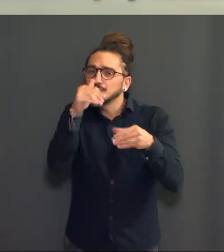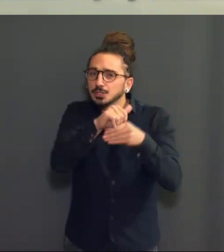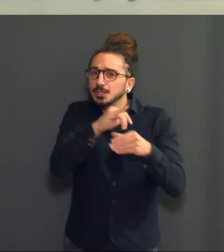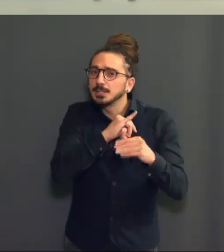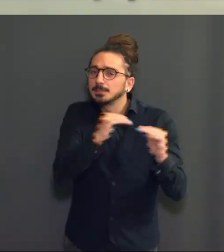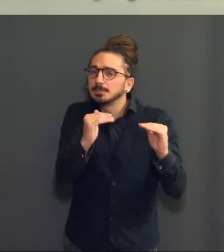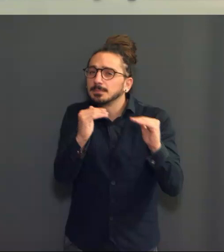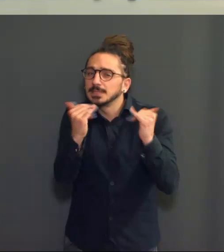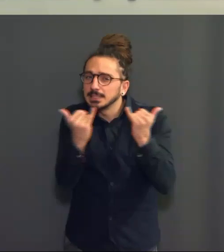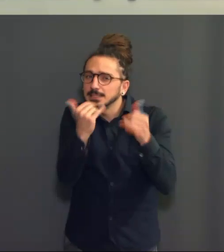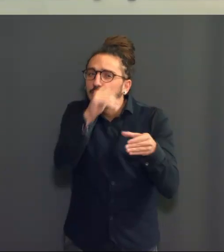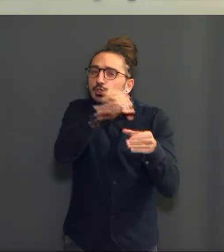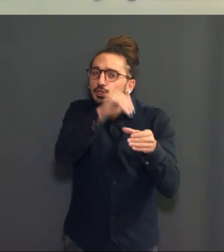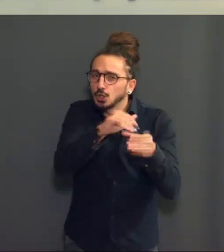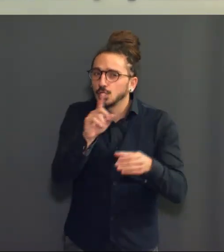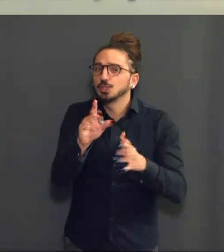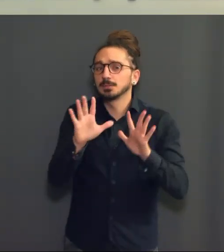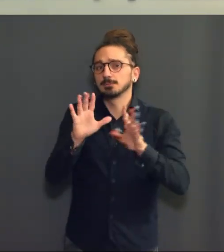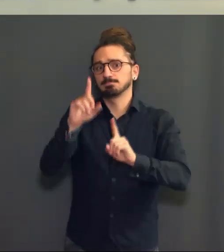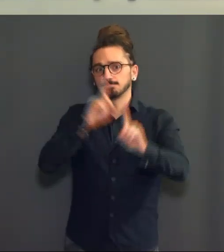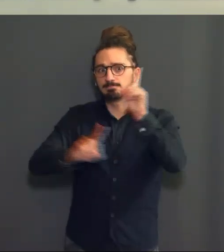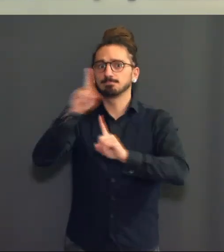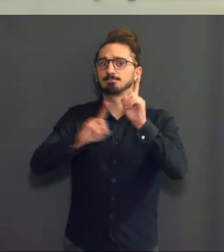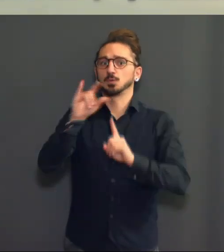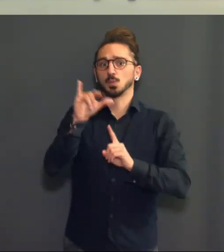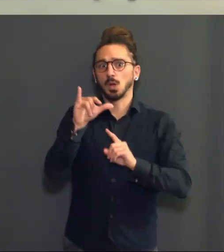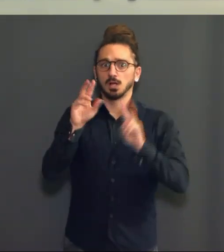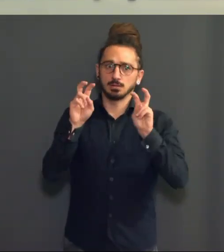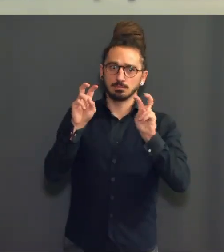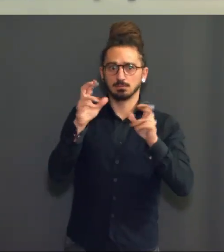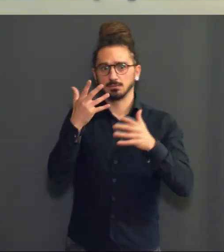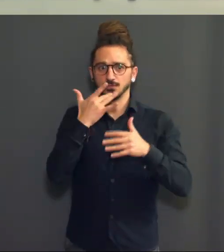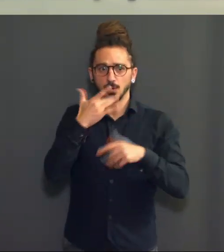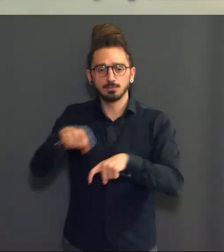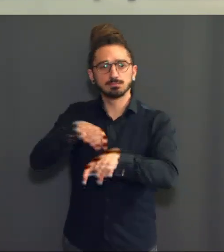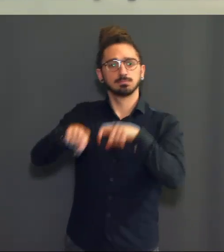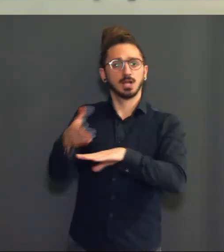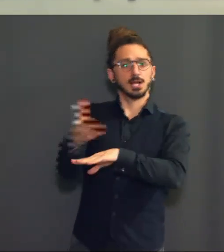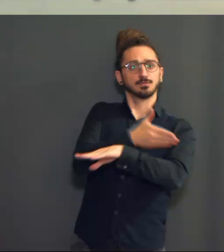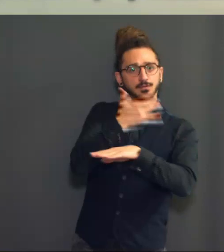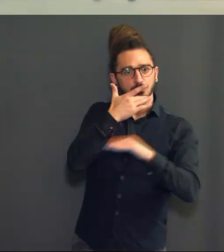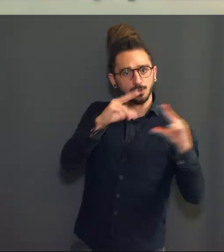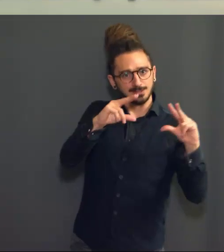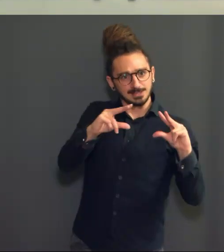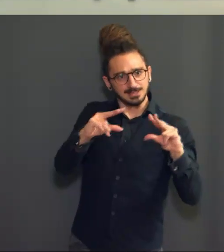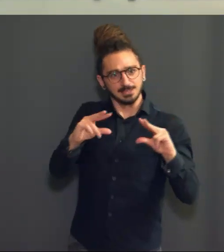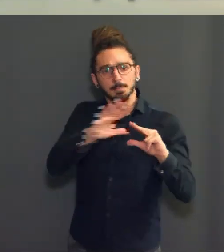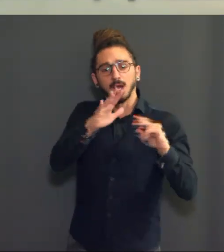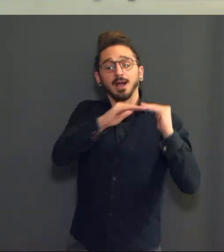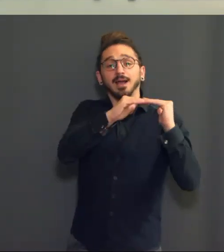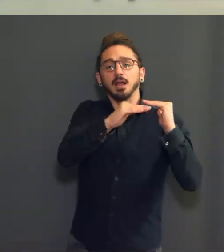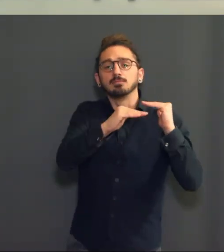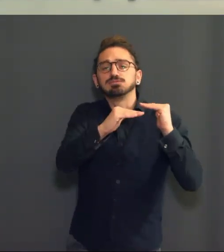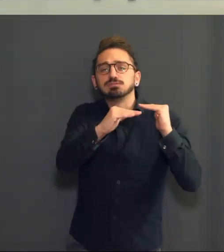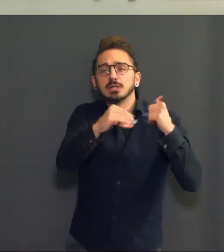ceci s'inverse aussi et qu'on parvienne à obtenir un plateau dans l'occupation globale des lits par les